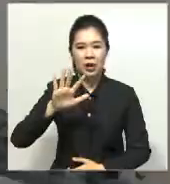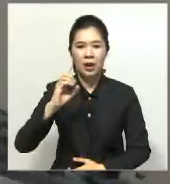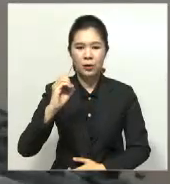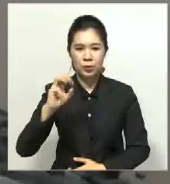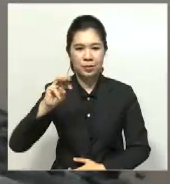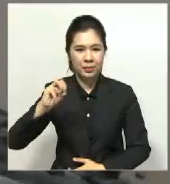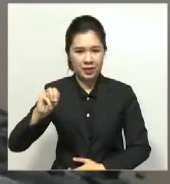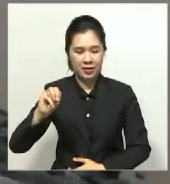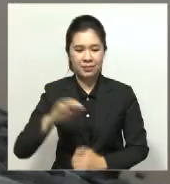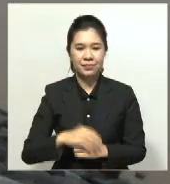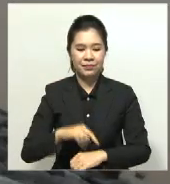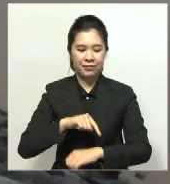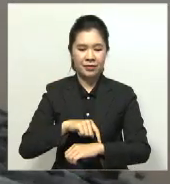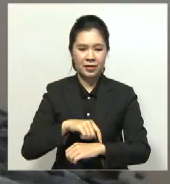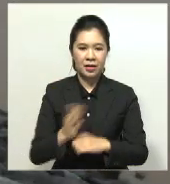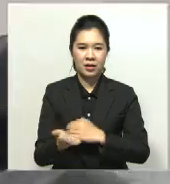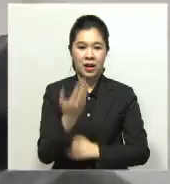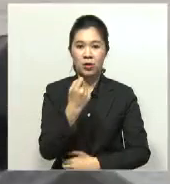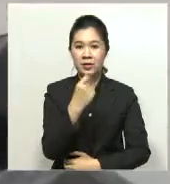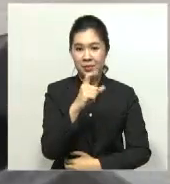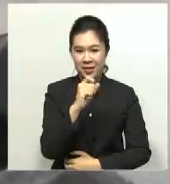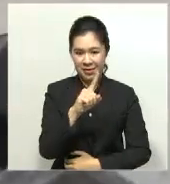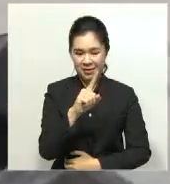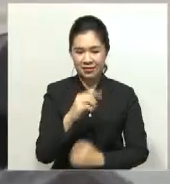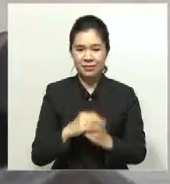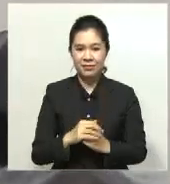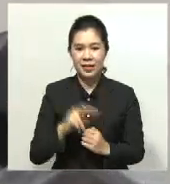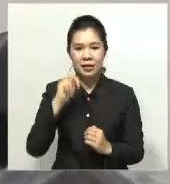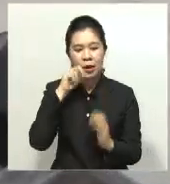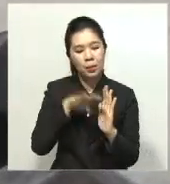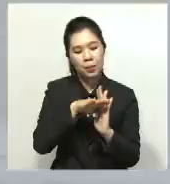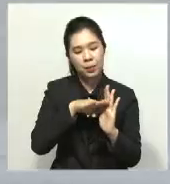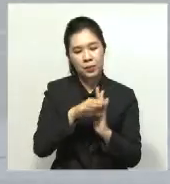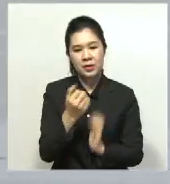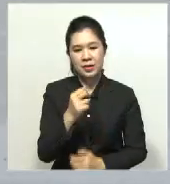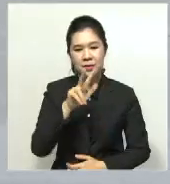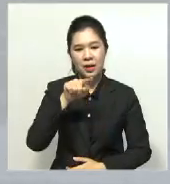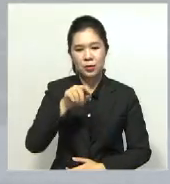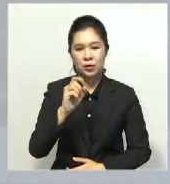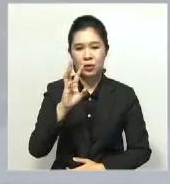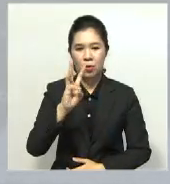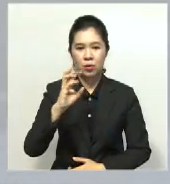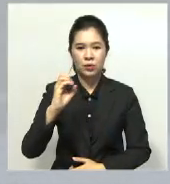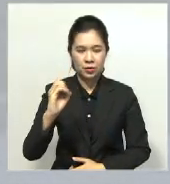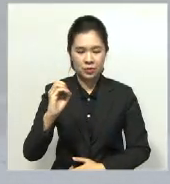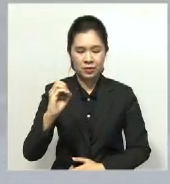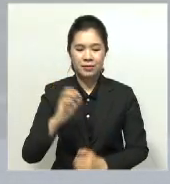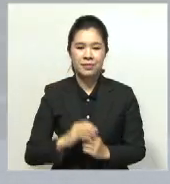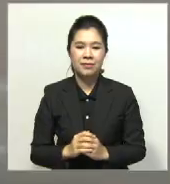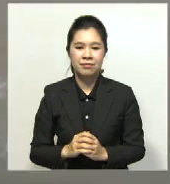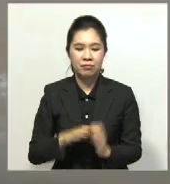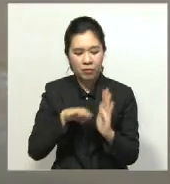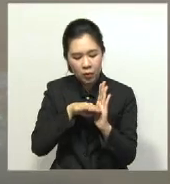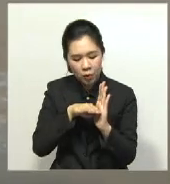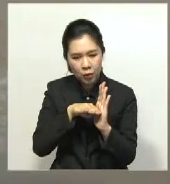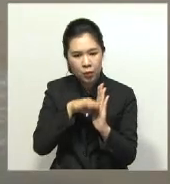เมตรนะคะเวลาประมาณ11นาฬิกาเมื่อสักครู่นี้นะคะระดับน้ำอยู่ที่ 13.60 เมตรค่ะซึ่งเพิ่มระดับ